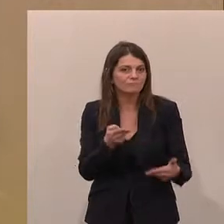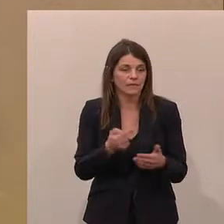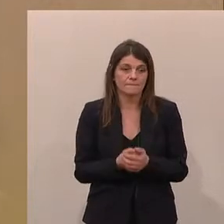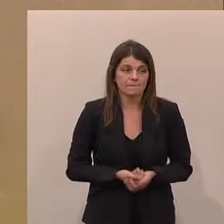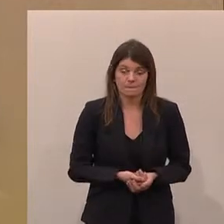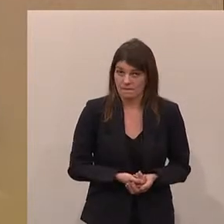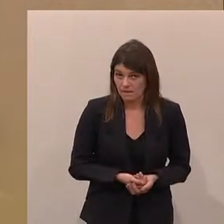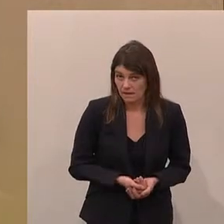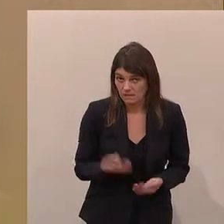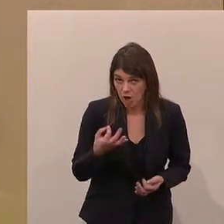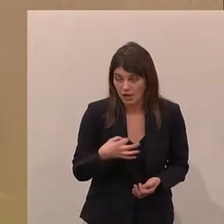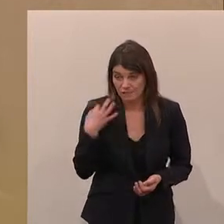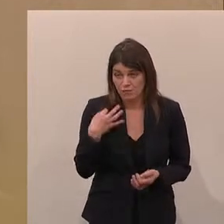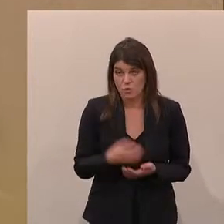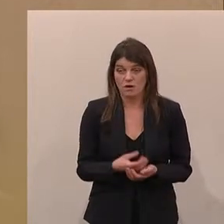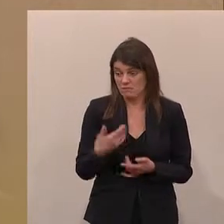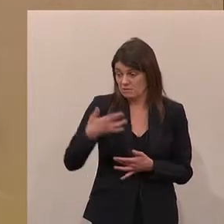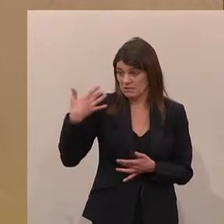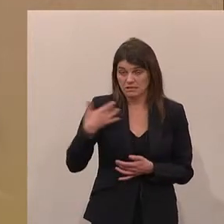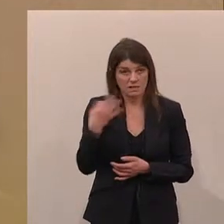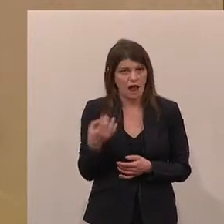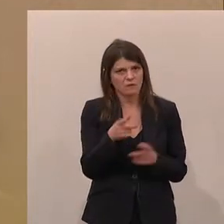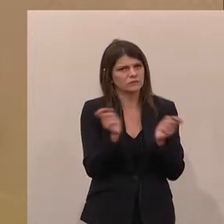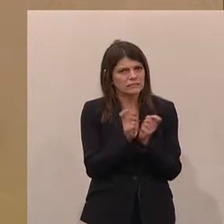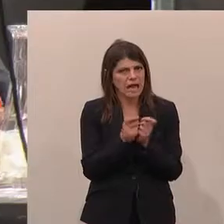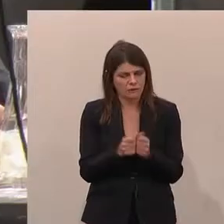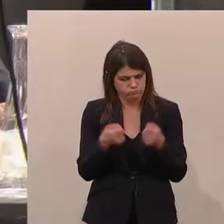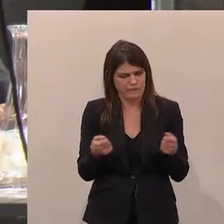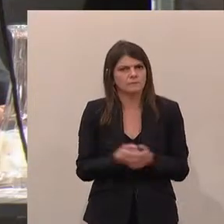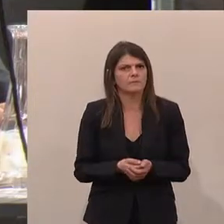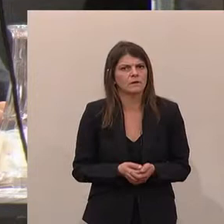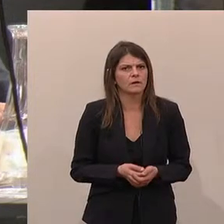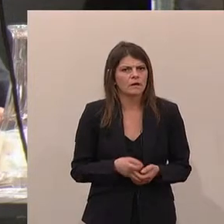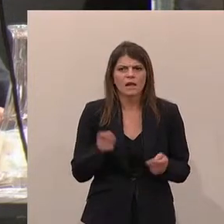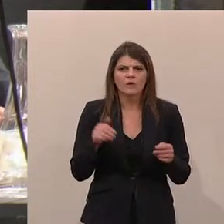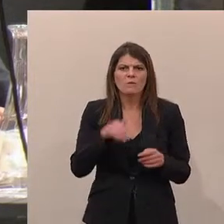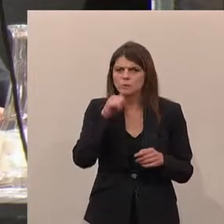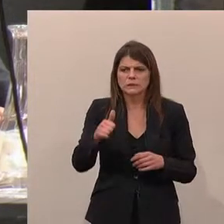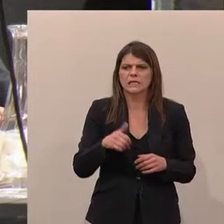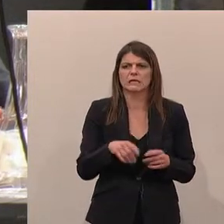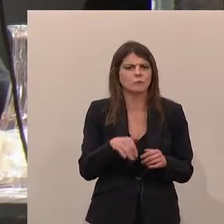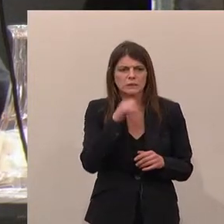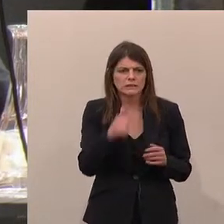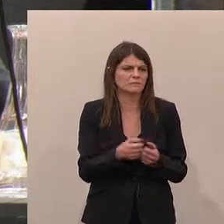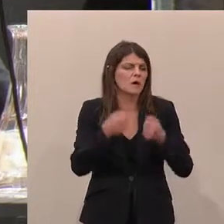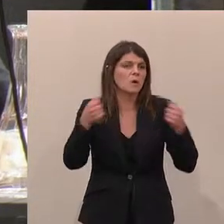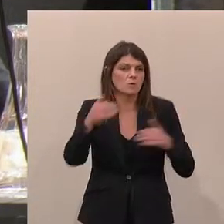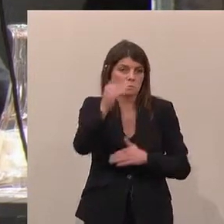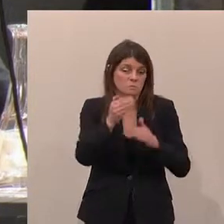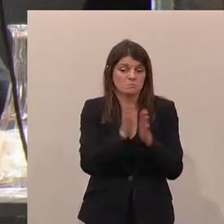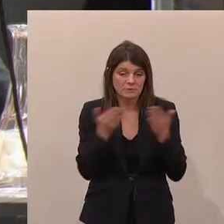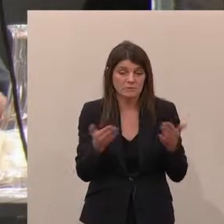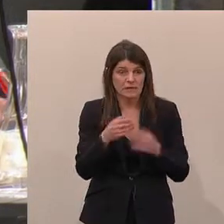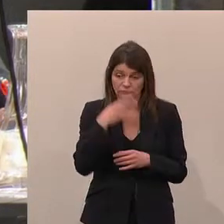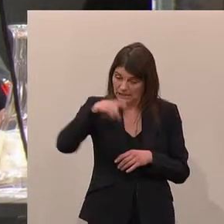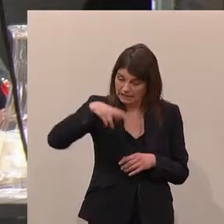Sie, wenn es heute in der Früh und in den letzten Tagen Zeitungen, müssen nicht ganz großformatige Zeitungen nachgeschlagen haben,